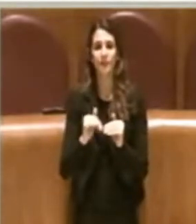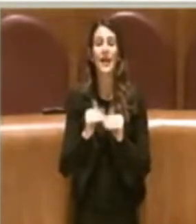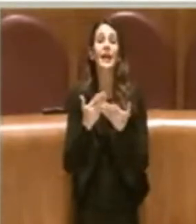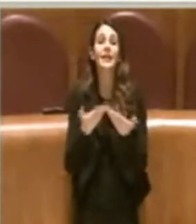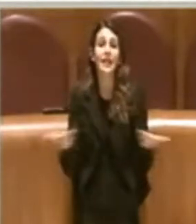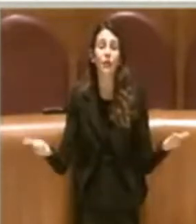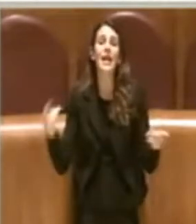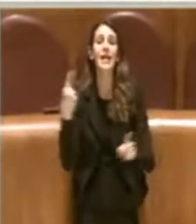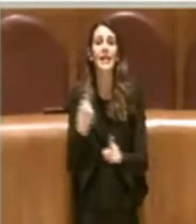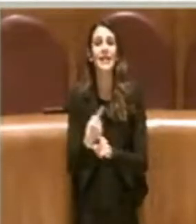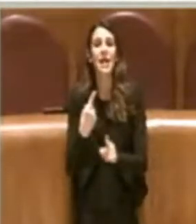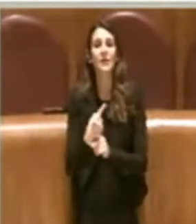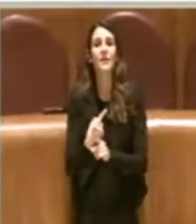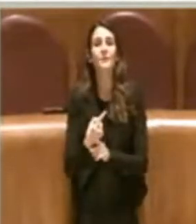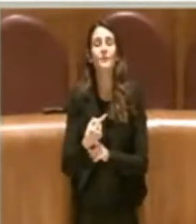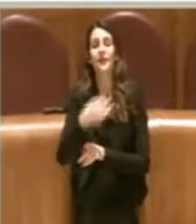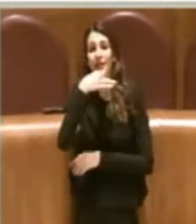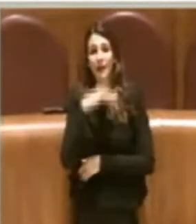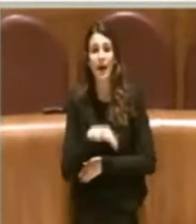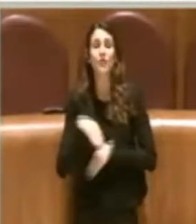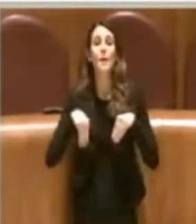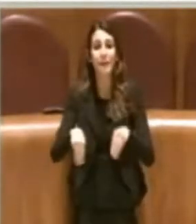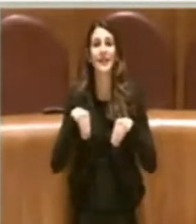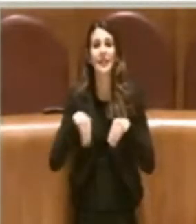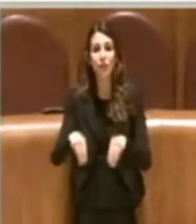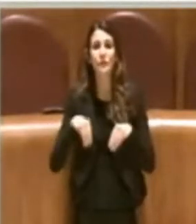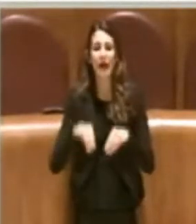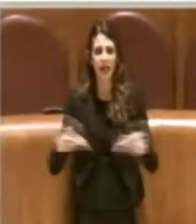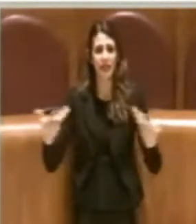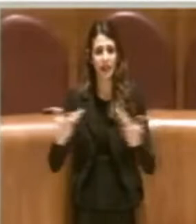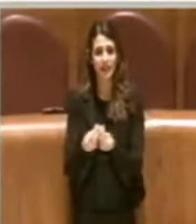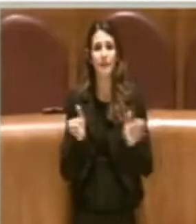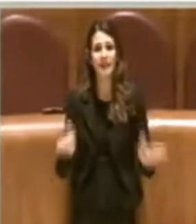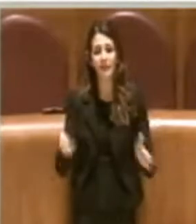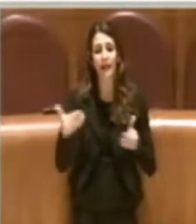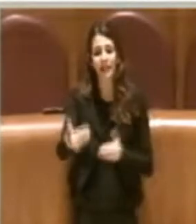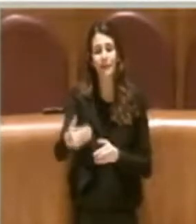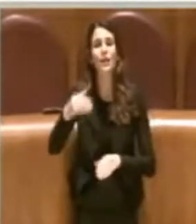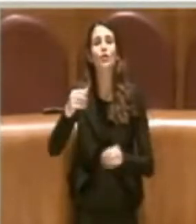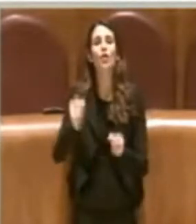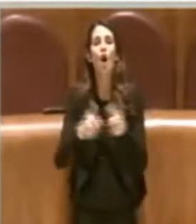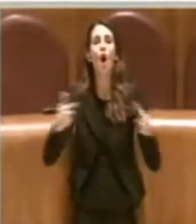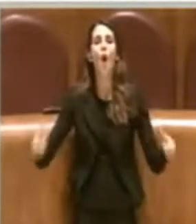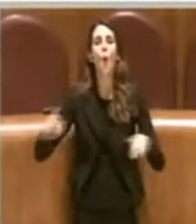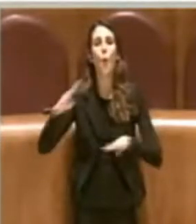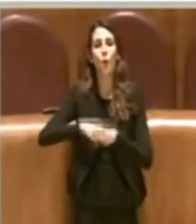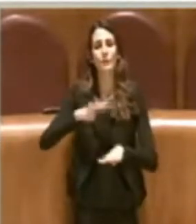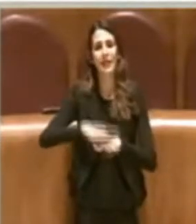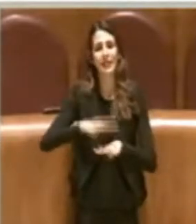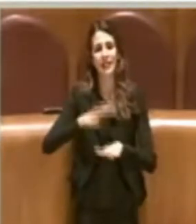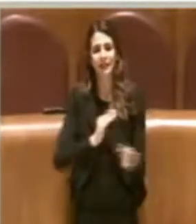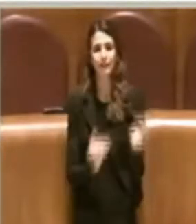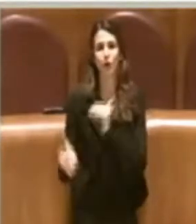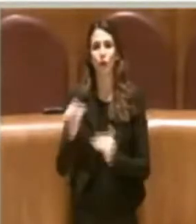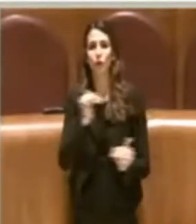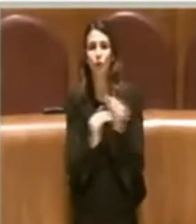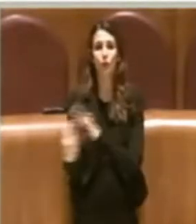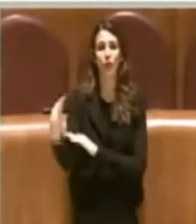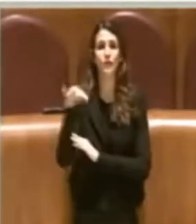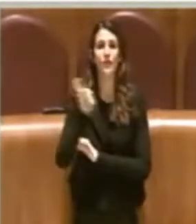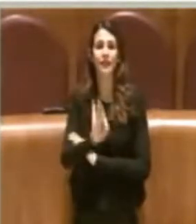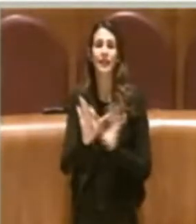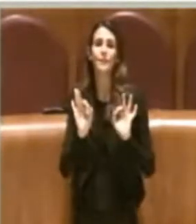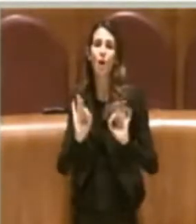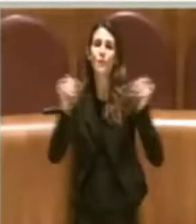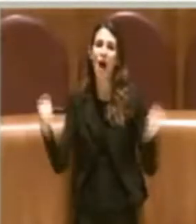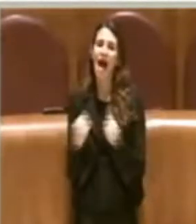partecipare insieme al Dipartimento Urbanistica, in questo caso, e comunque alle strutture centrali, a questa attività di